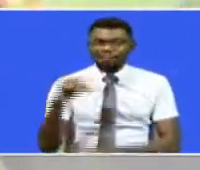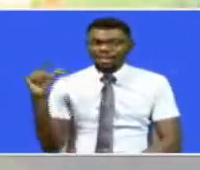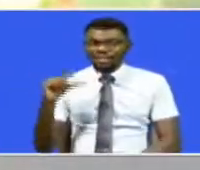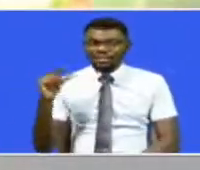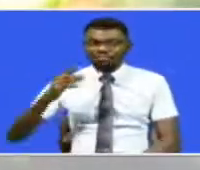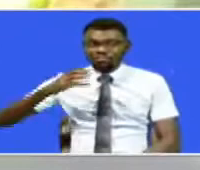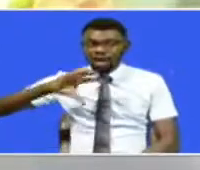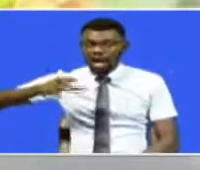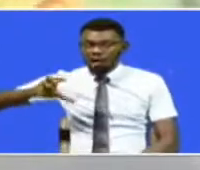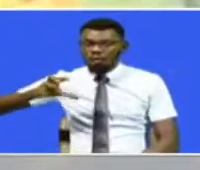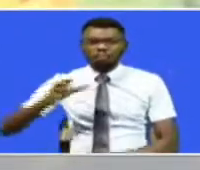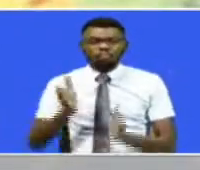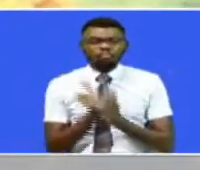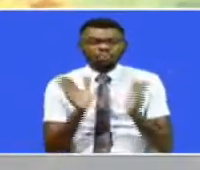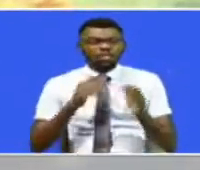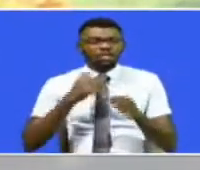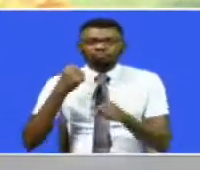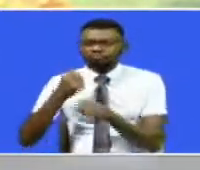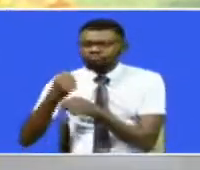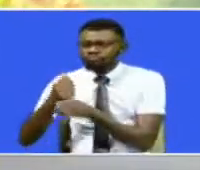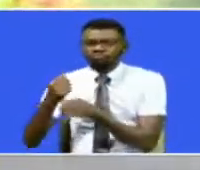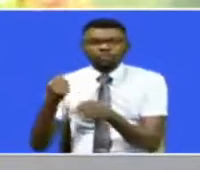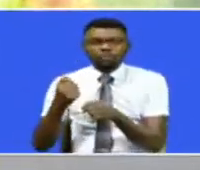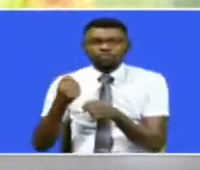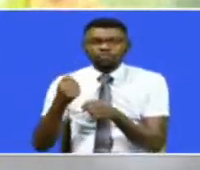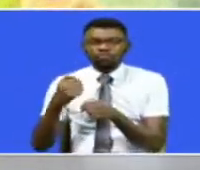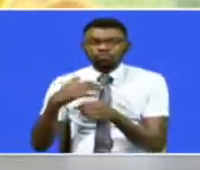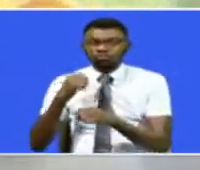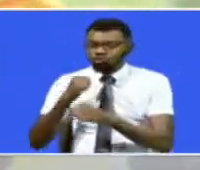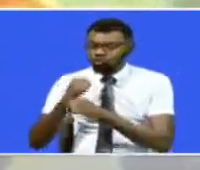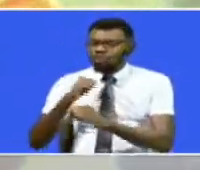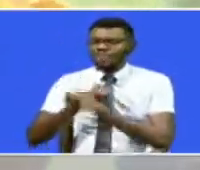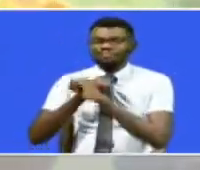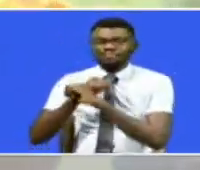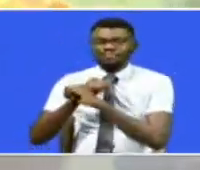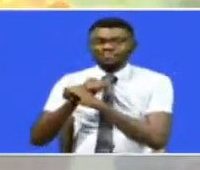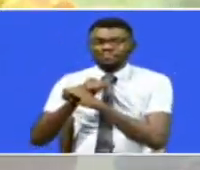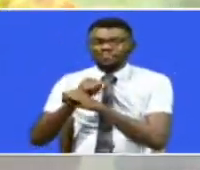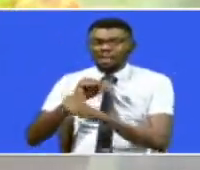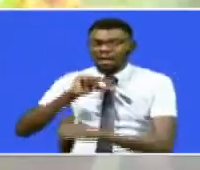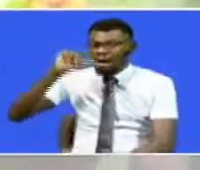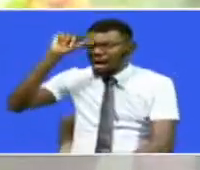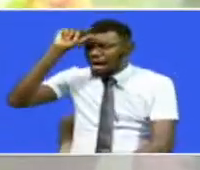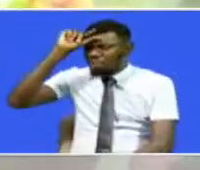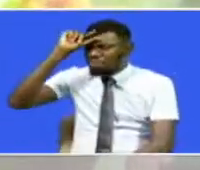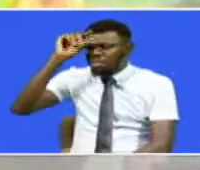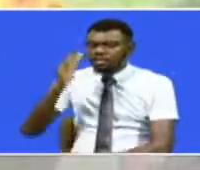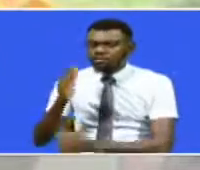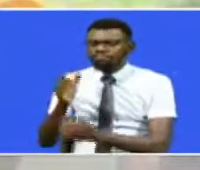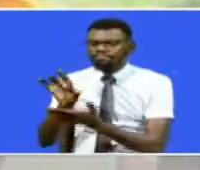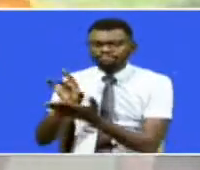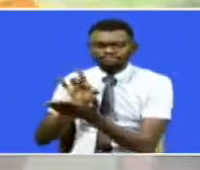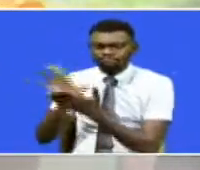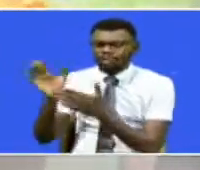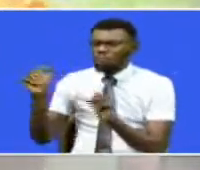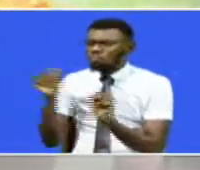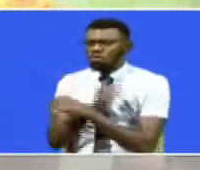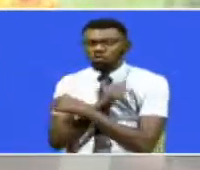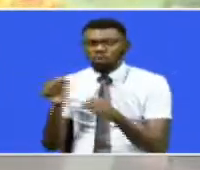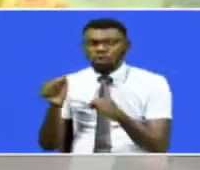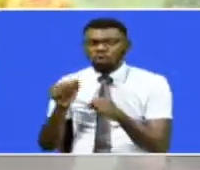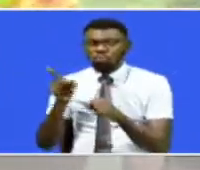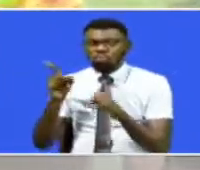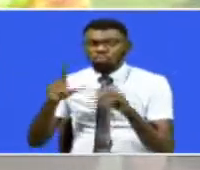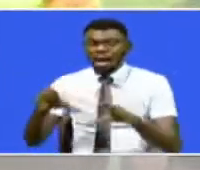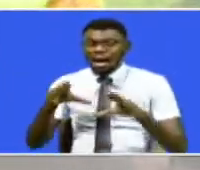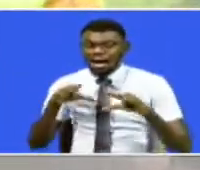public servants, your jobs are secure. No government is going to fire you. You must not